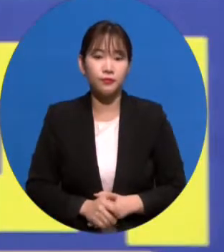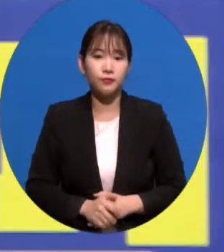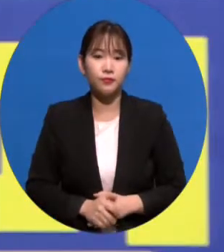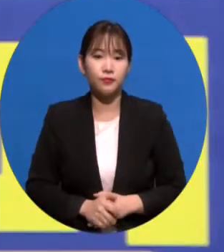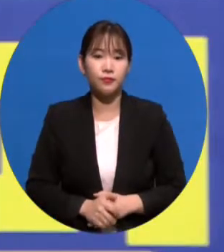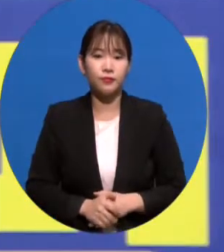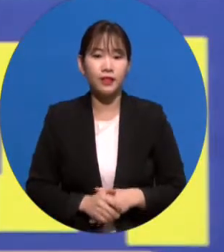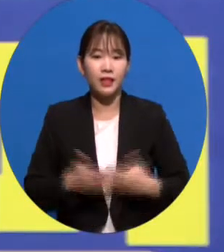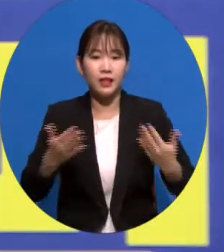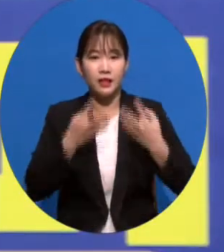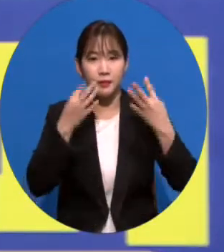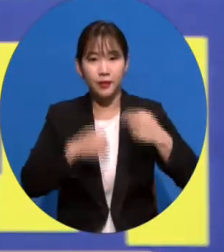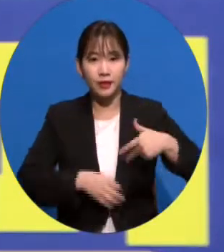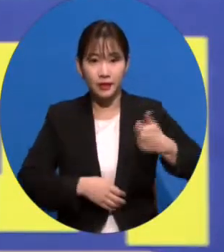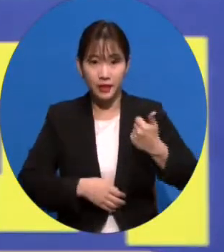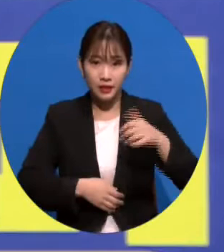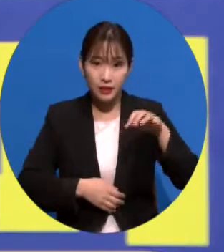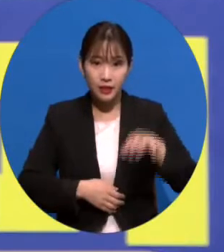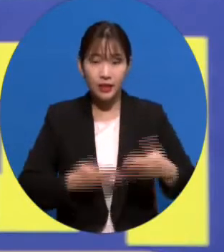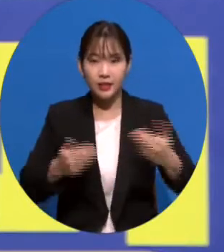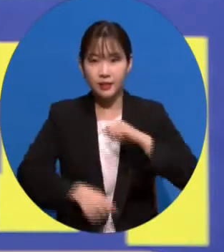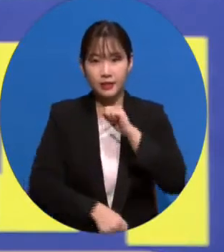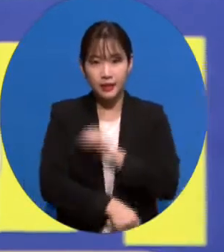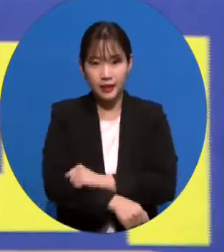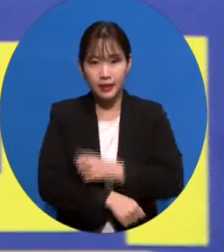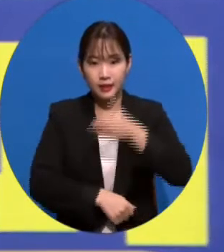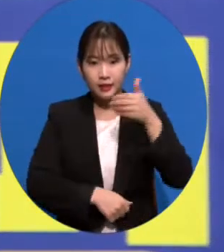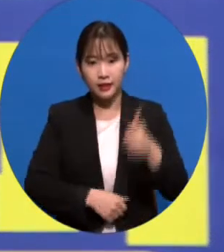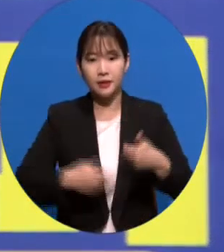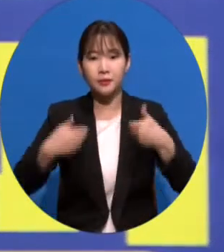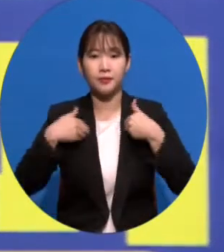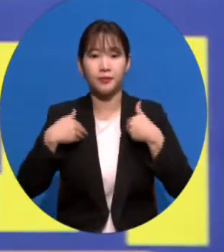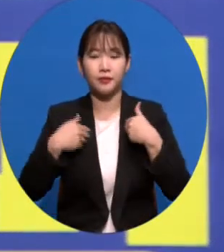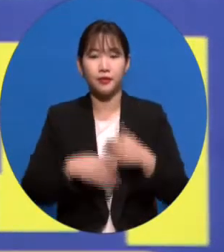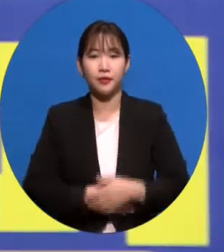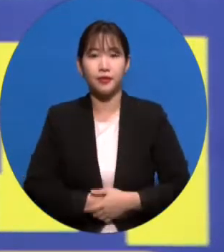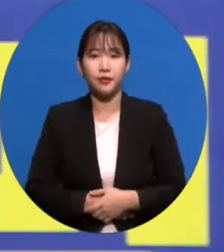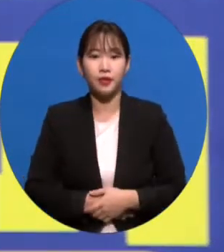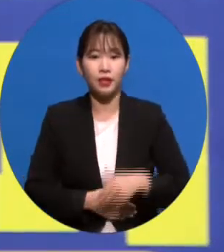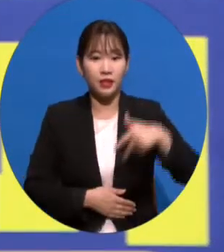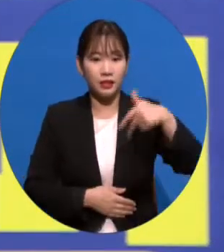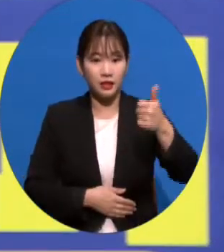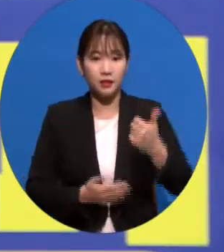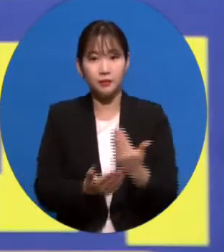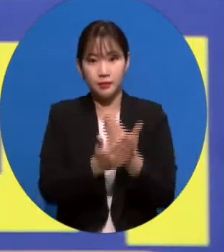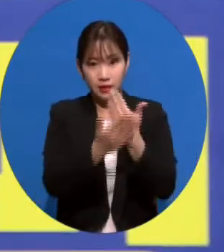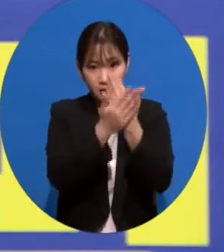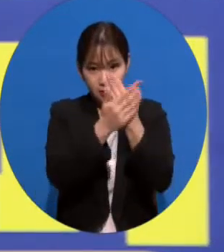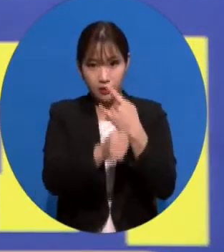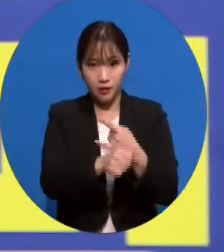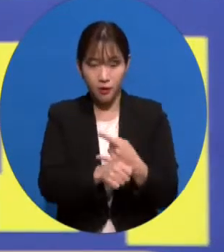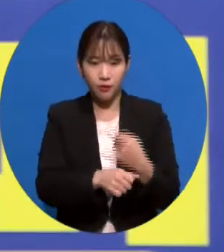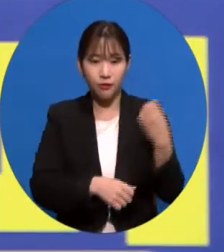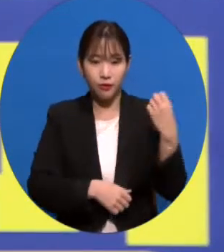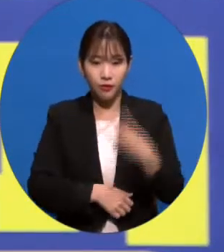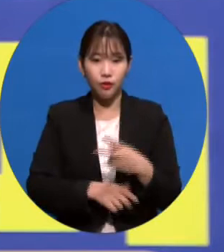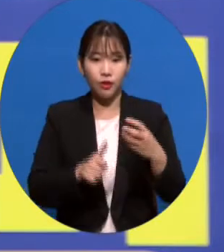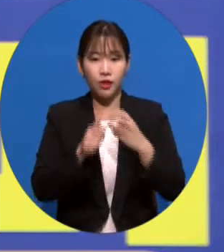할 일 많은 장흥엔 일자라는 군수가 필요합니다. 장흥을 발전시키고